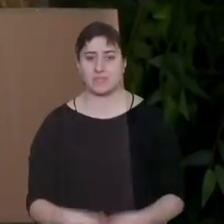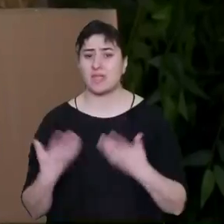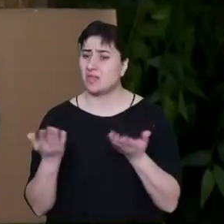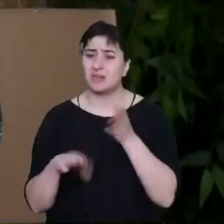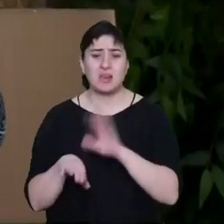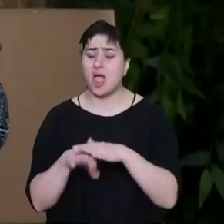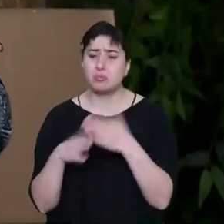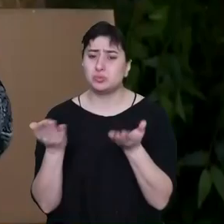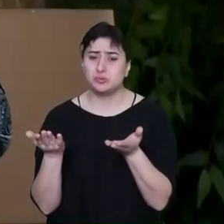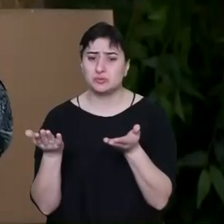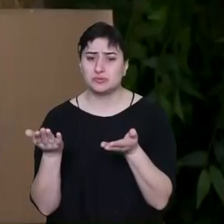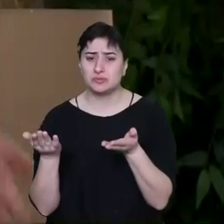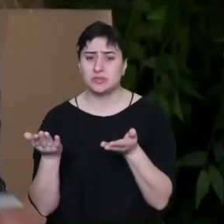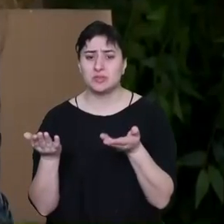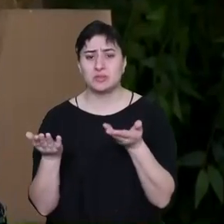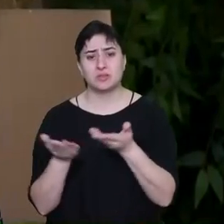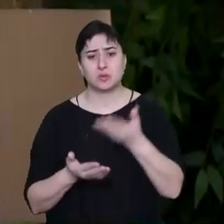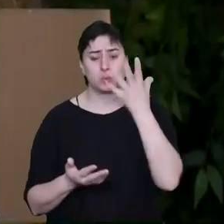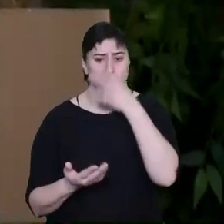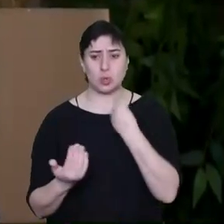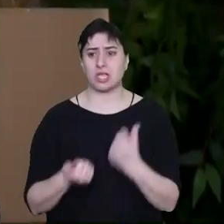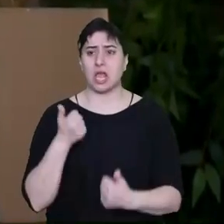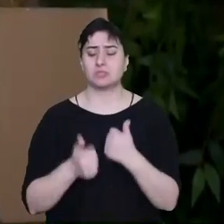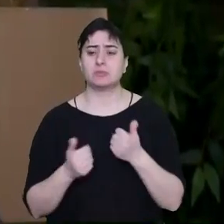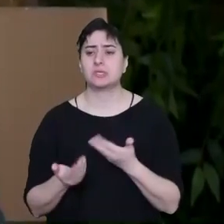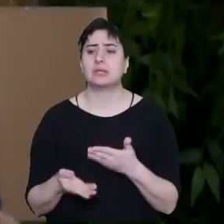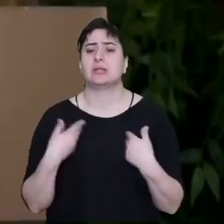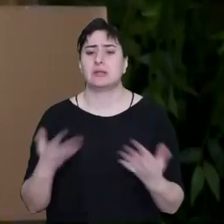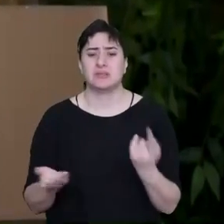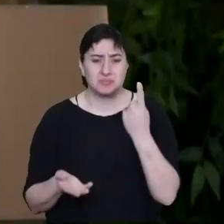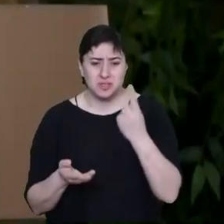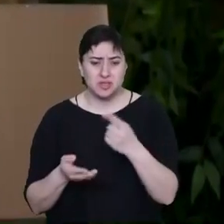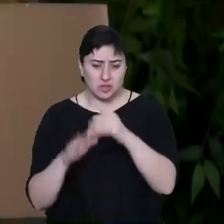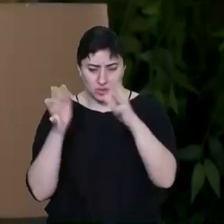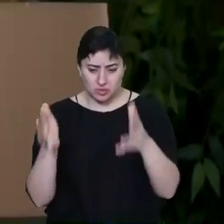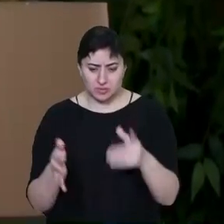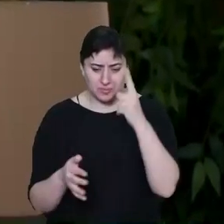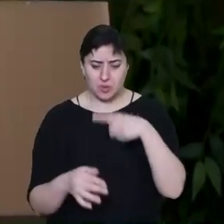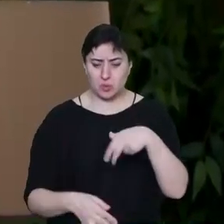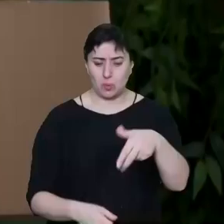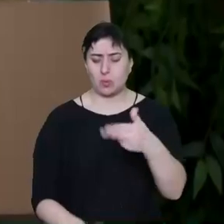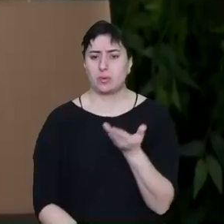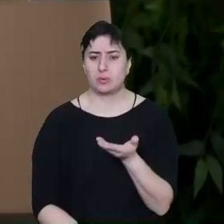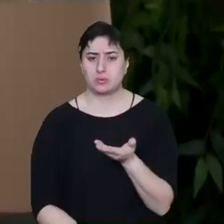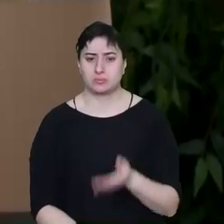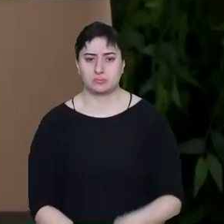Ayol ne yapıyorsunuz? Güzellik yarışmasına çıkmayacaksınız. Çocuğum alt tarafı kafesin önünden geçeceksiniz.